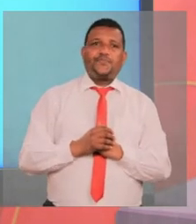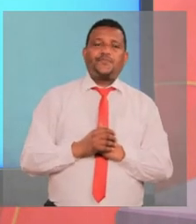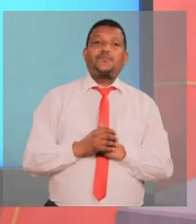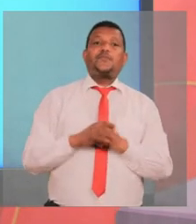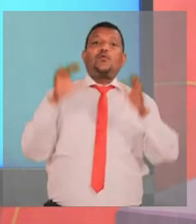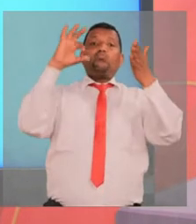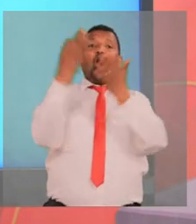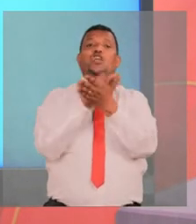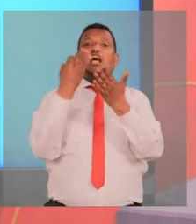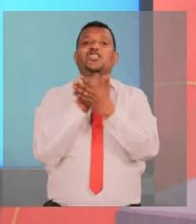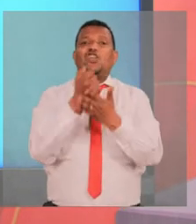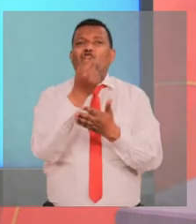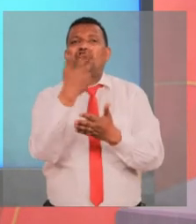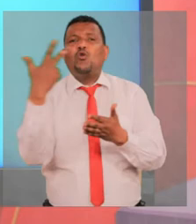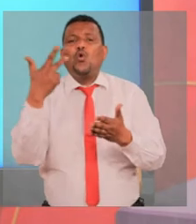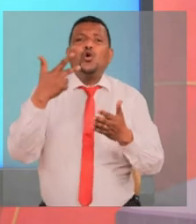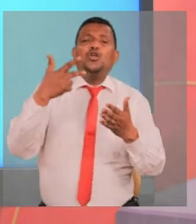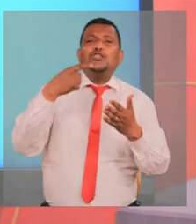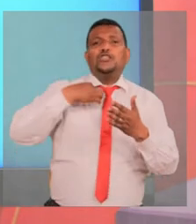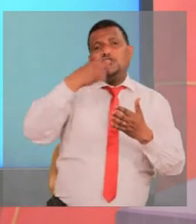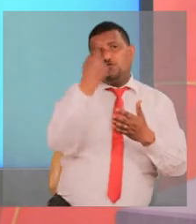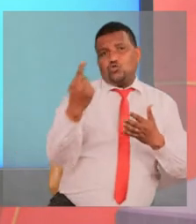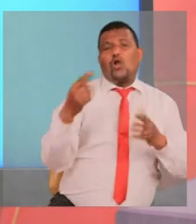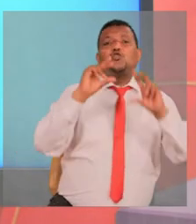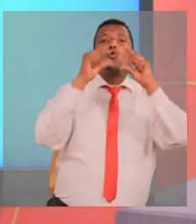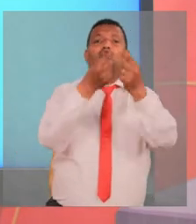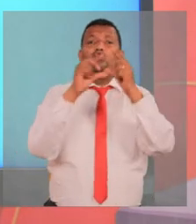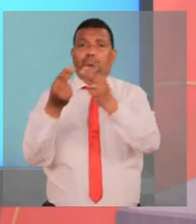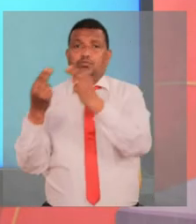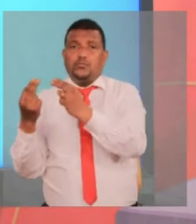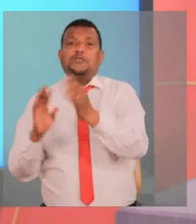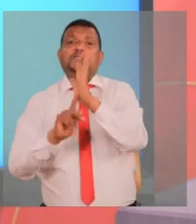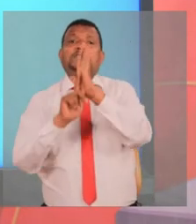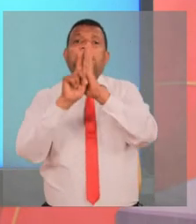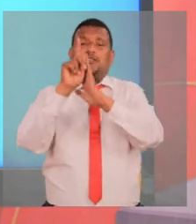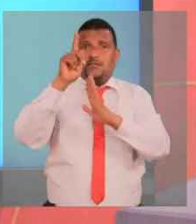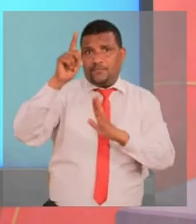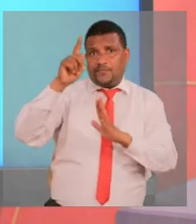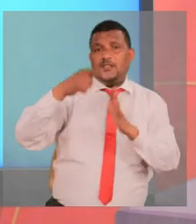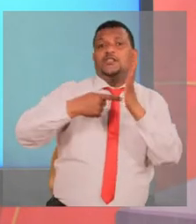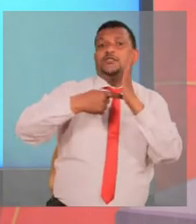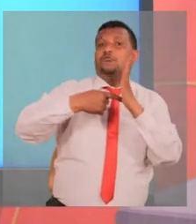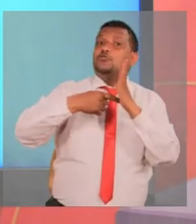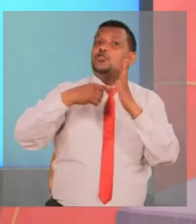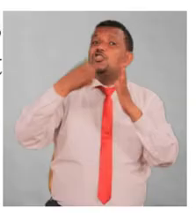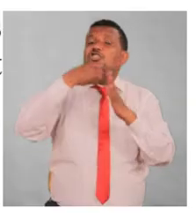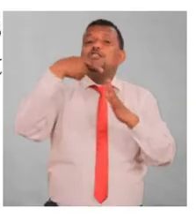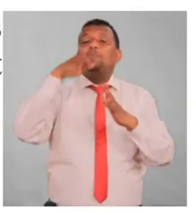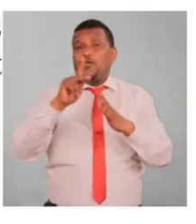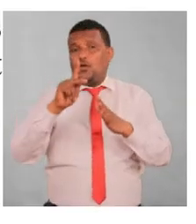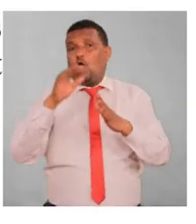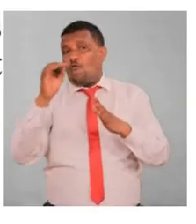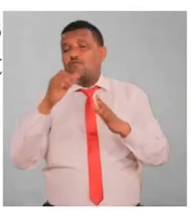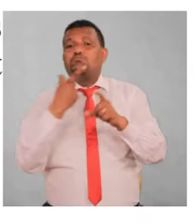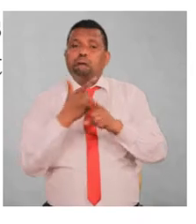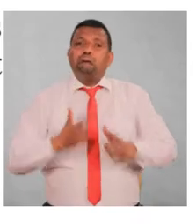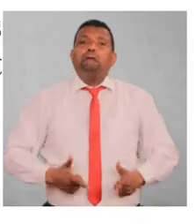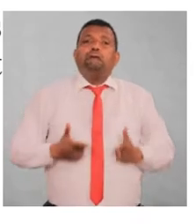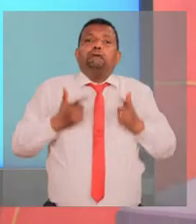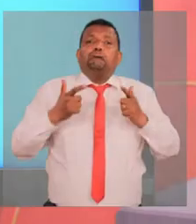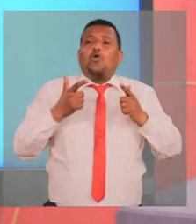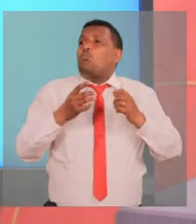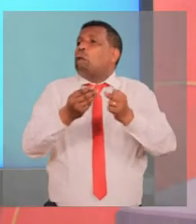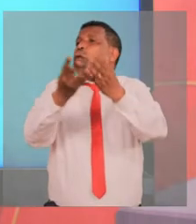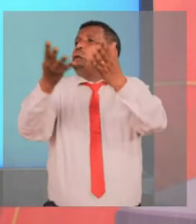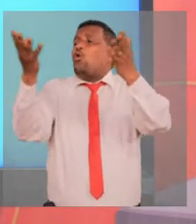प्रोडक्शन आफ इंडिविजुअल्स ओर ग्रुप्स माय इनक्रीस द कंट्री व्हिच द द द द